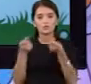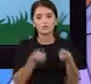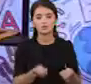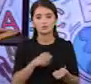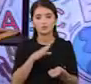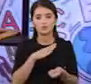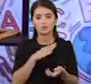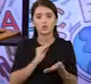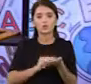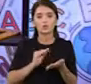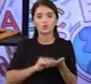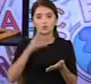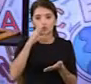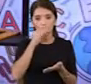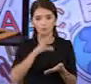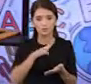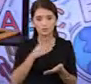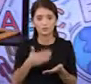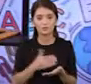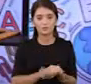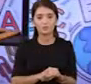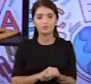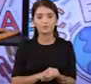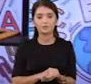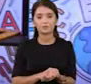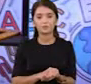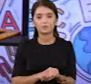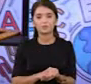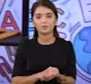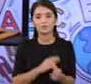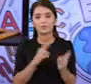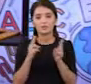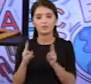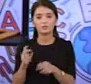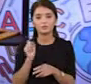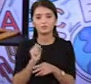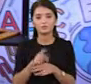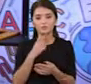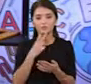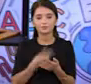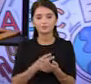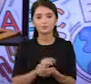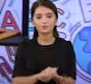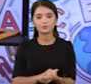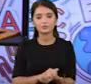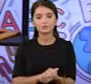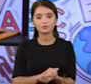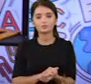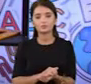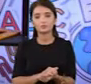kelingan. Yozishga ulgurayapsizmi? Unday bo'lsa, navbatdagi topshiriqqa o'tamiz.